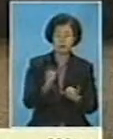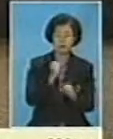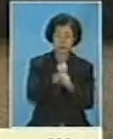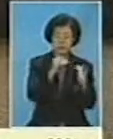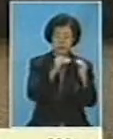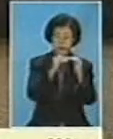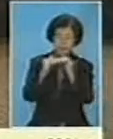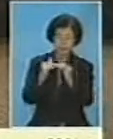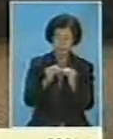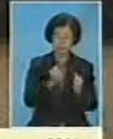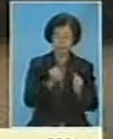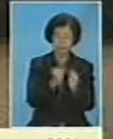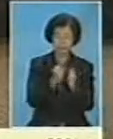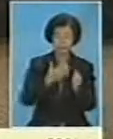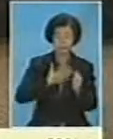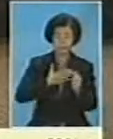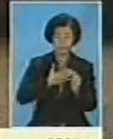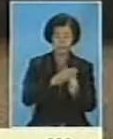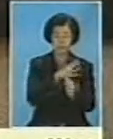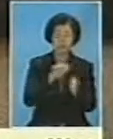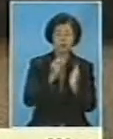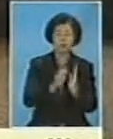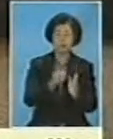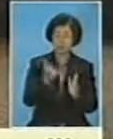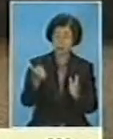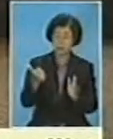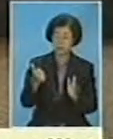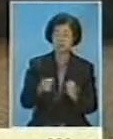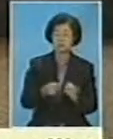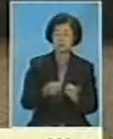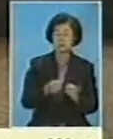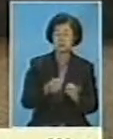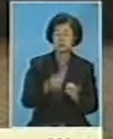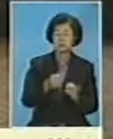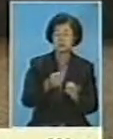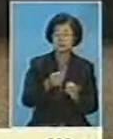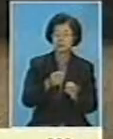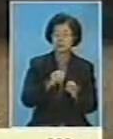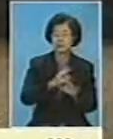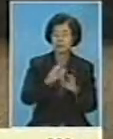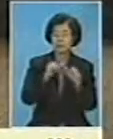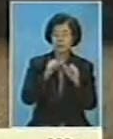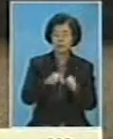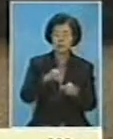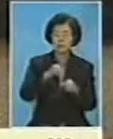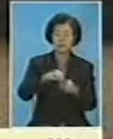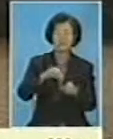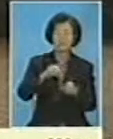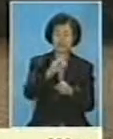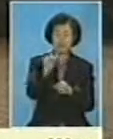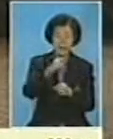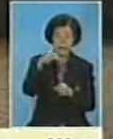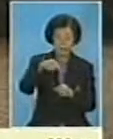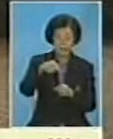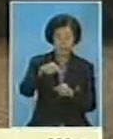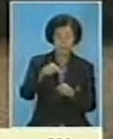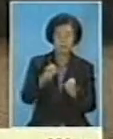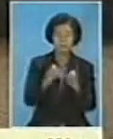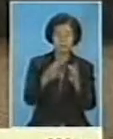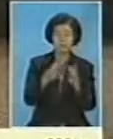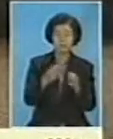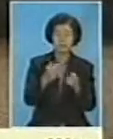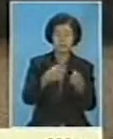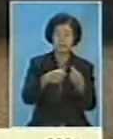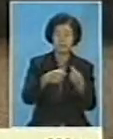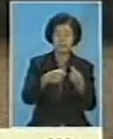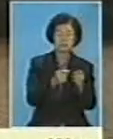รรมกับผมและบุคคลอื่นที่ถูกกล่าวหาเป็นจำเลยซึ่งมิได้อยู่ในสภาแห่งนี้และไม่มีสิทธิ์มา